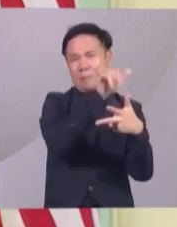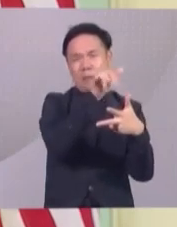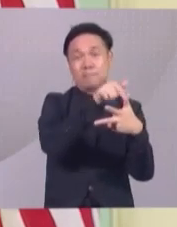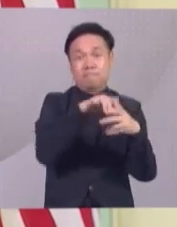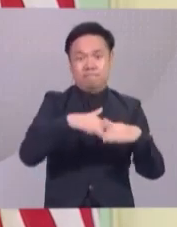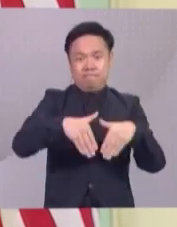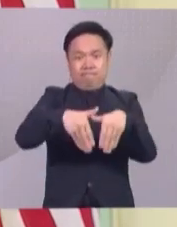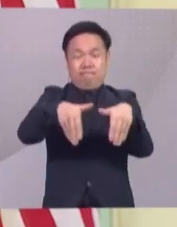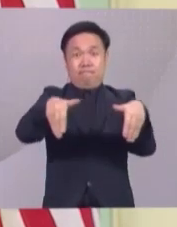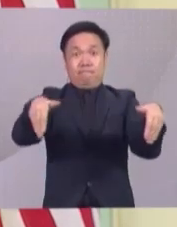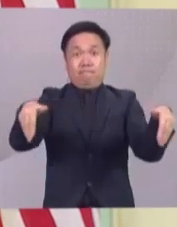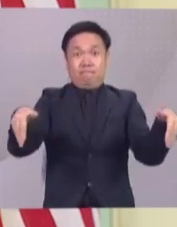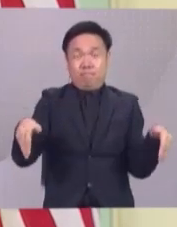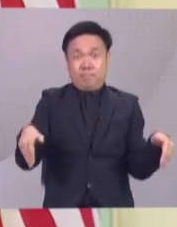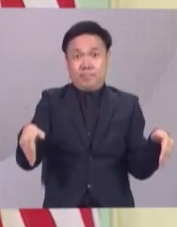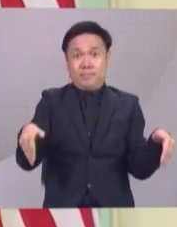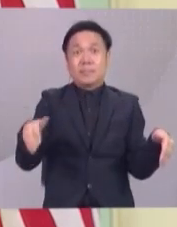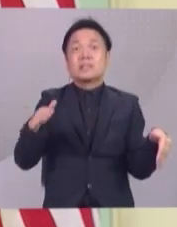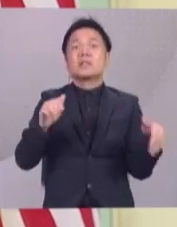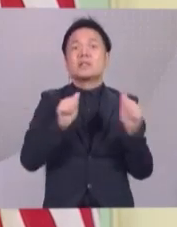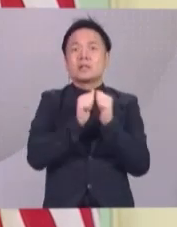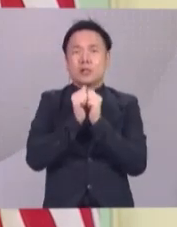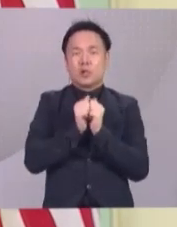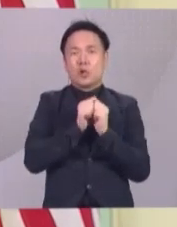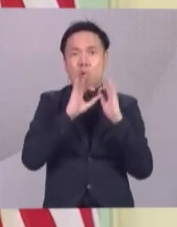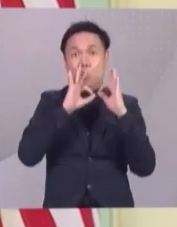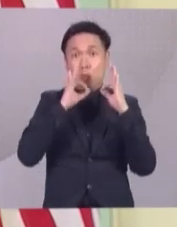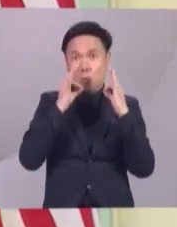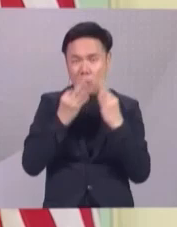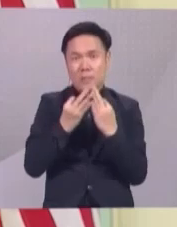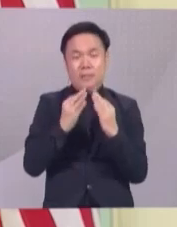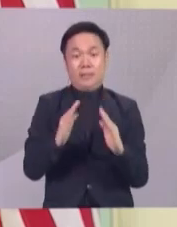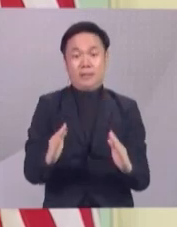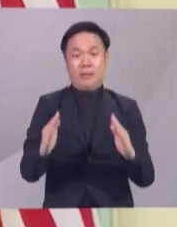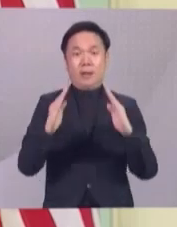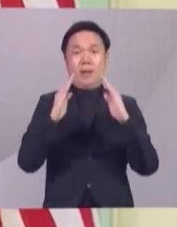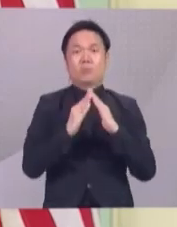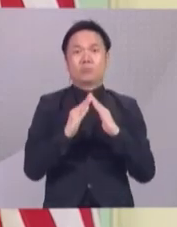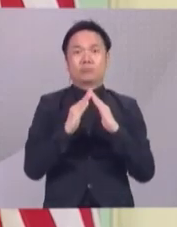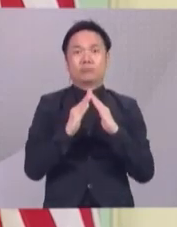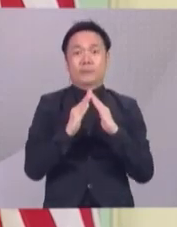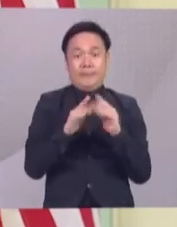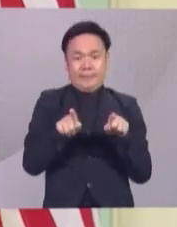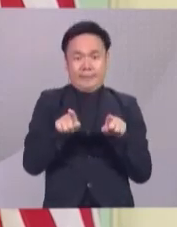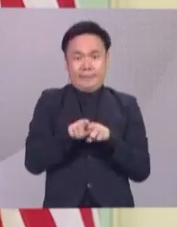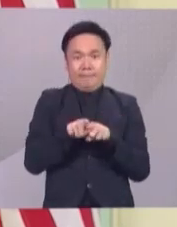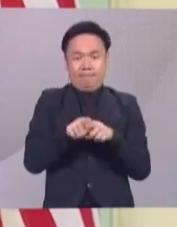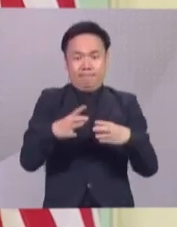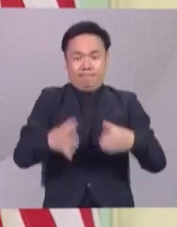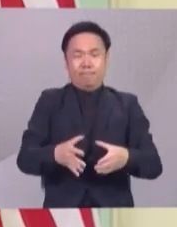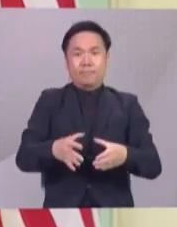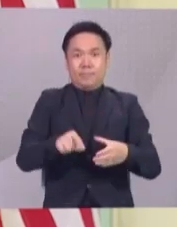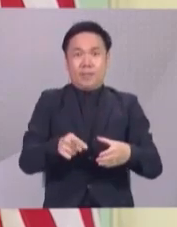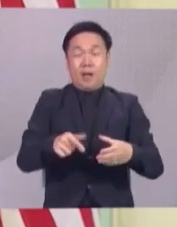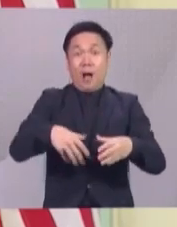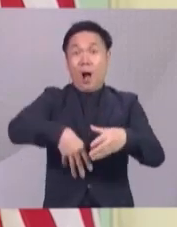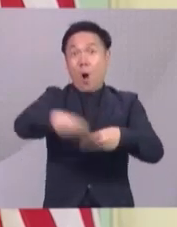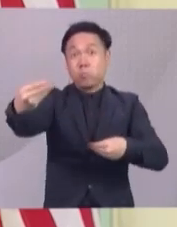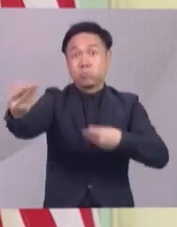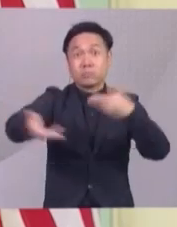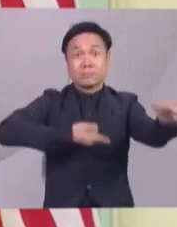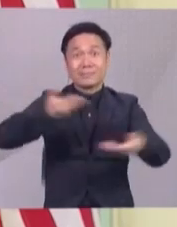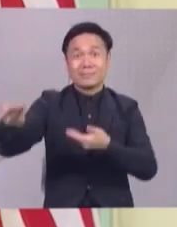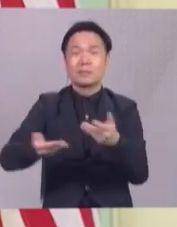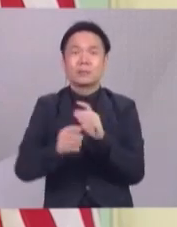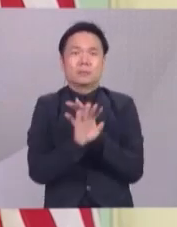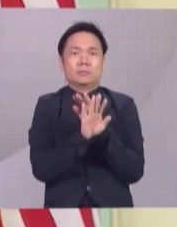iaitu beraya dengan keluarga di dalam rumah yang sama. Pasti kalau kita buat